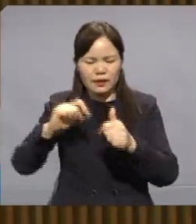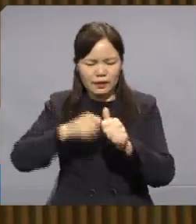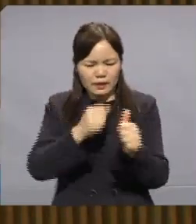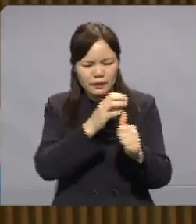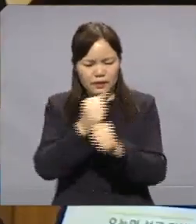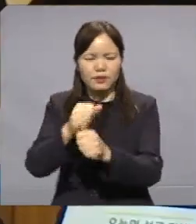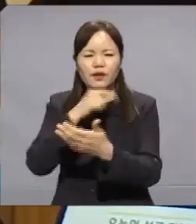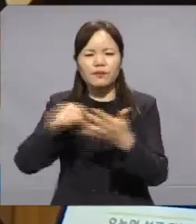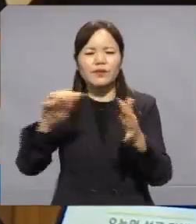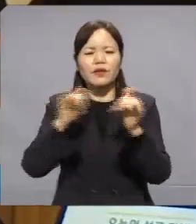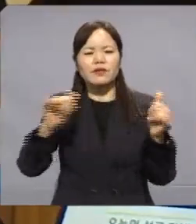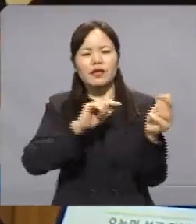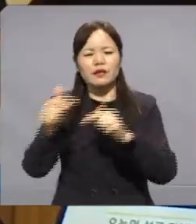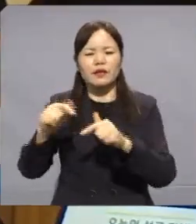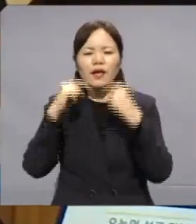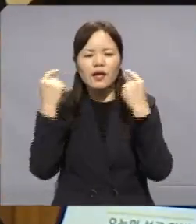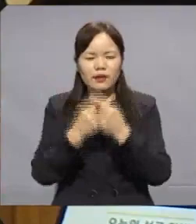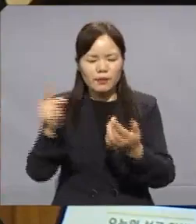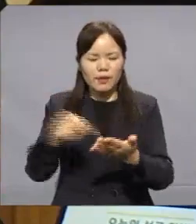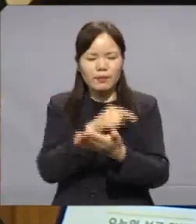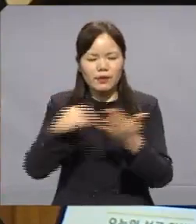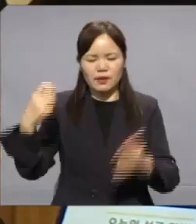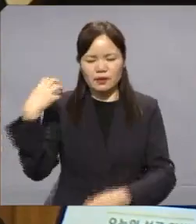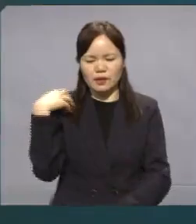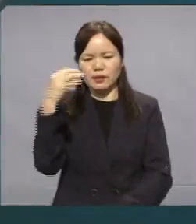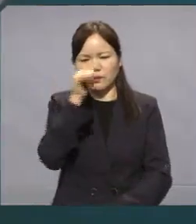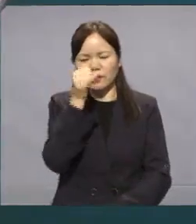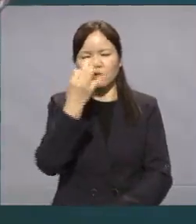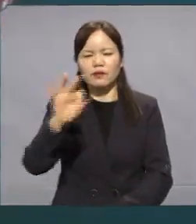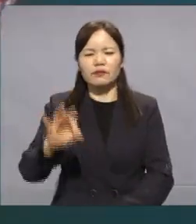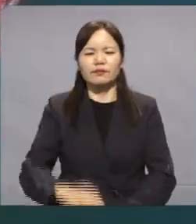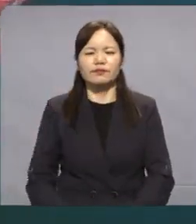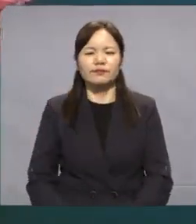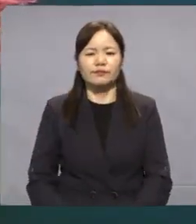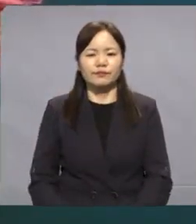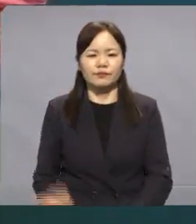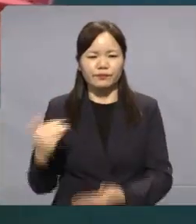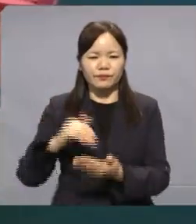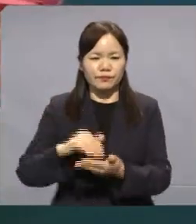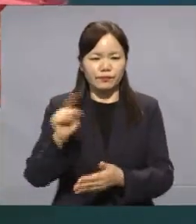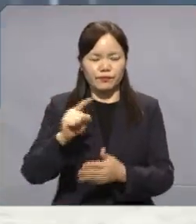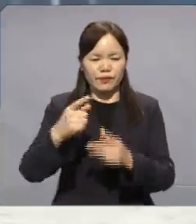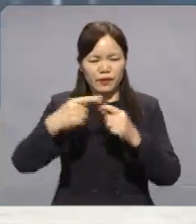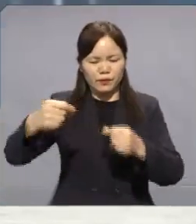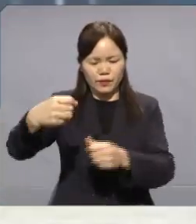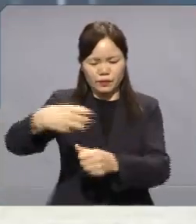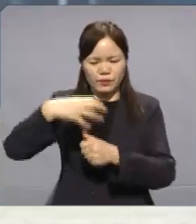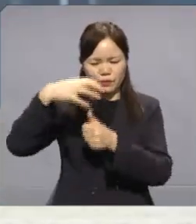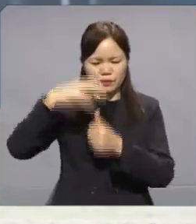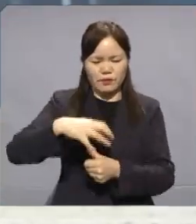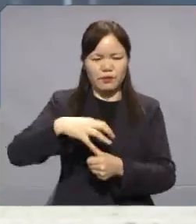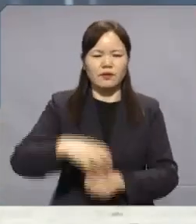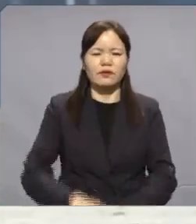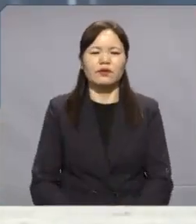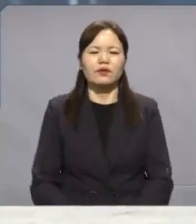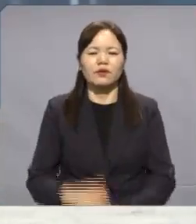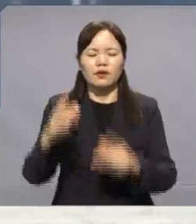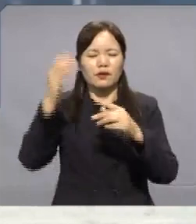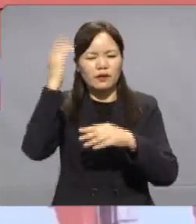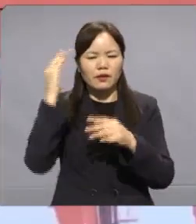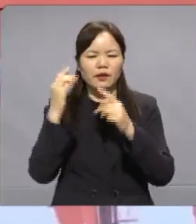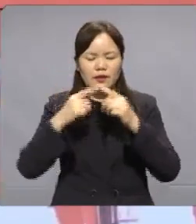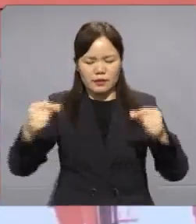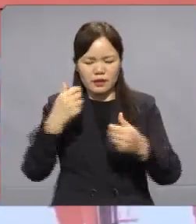피해자들에게 개별 배상 책임이 있다고 인정했습니다. 돌아온 건 일본의 수출 통제 강화. 한일